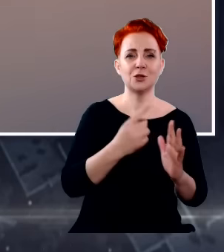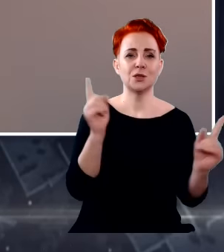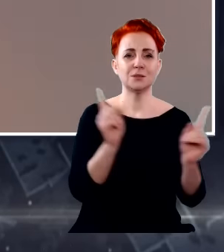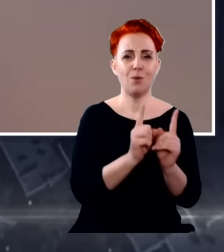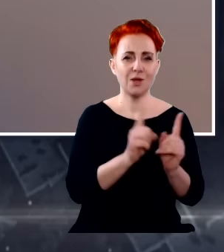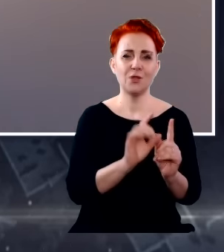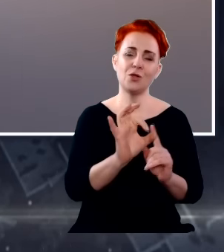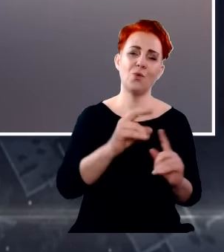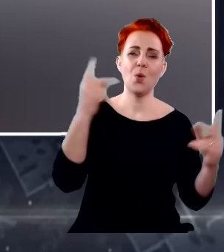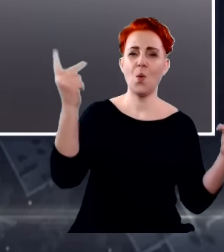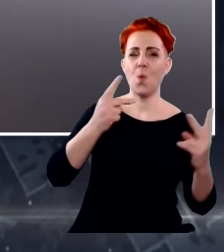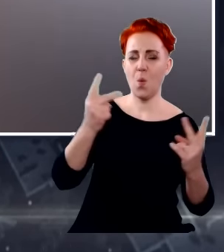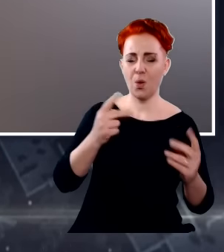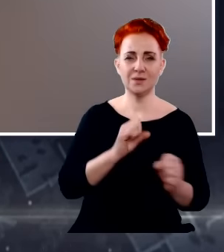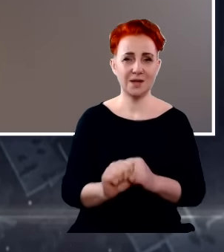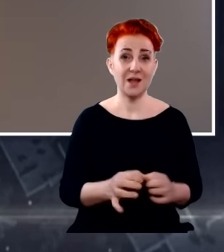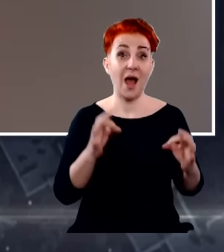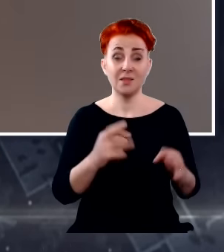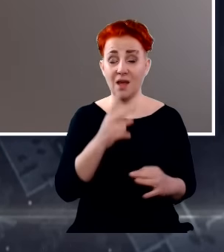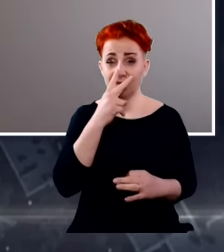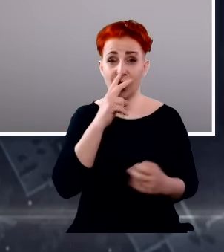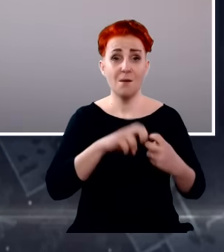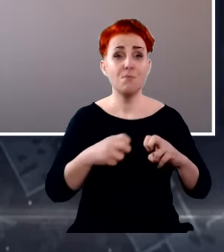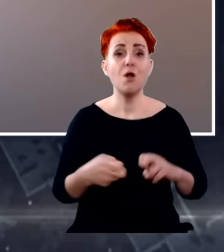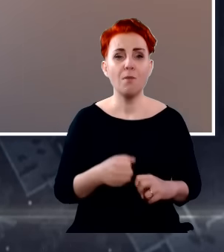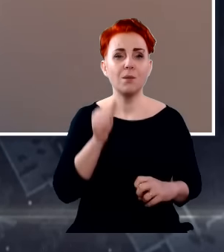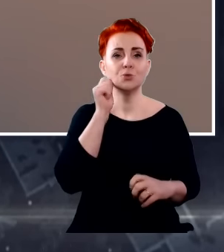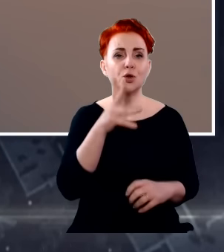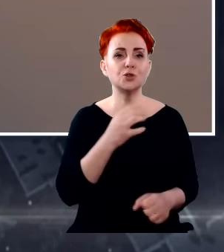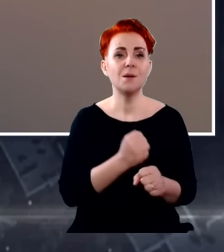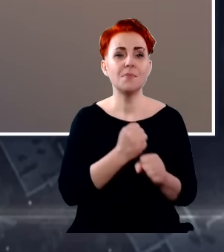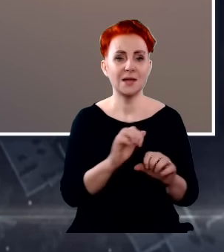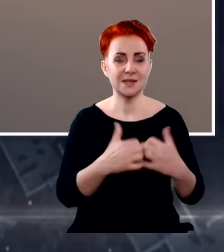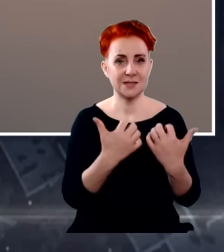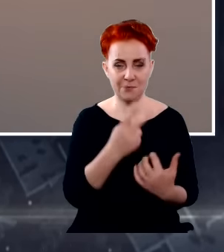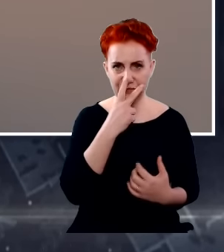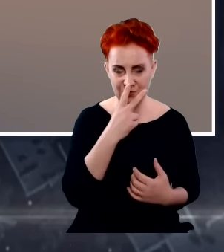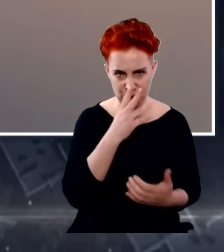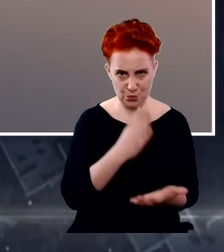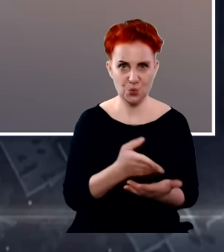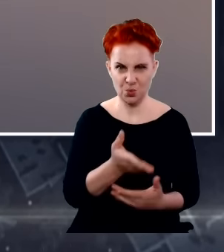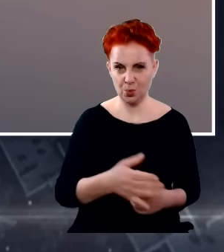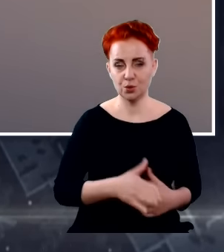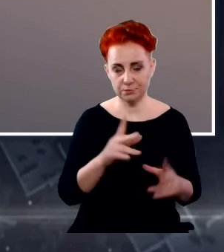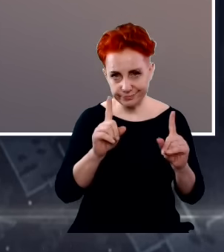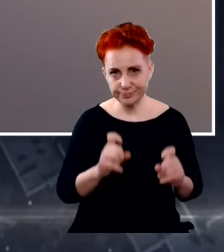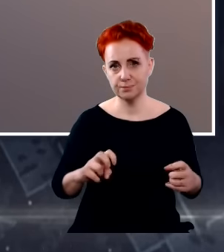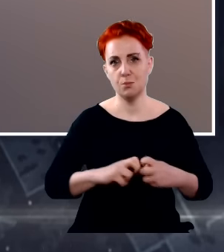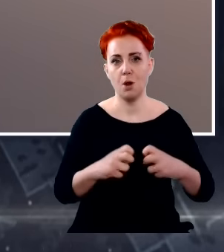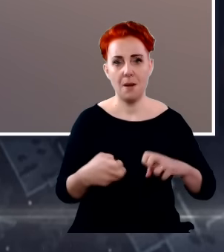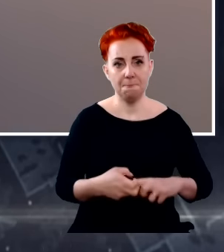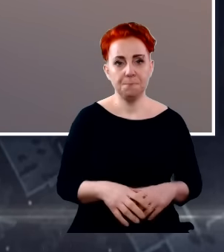lans. Teraz zderzył się z problemami, które wynikają z codziennej pracy Sejmu i zaczynają się problemy.